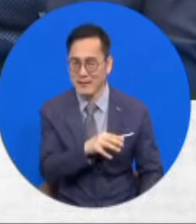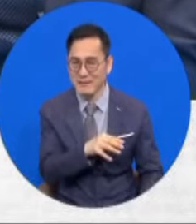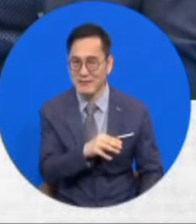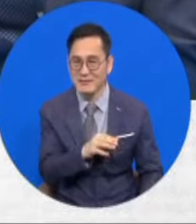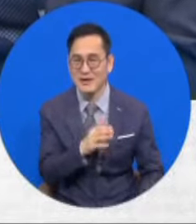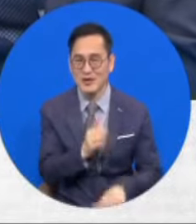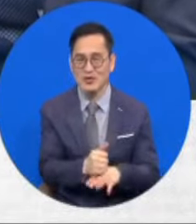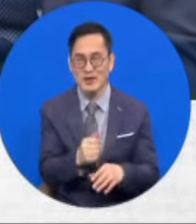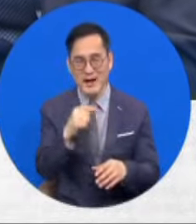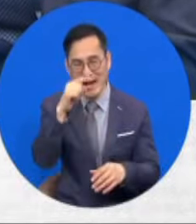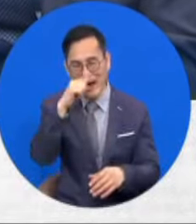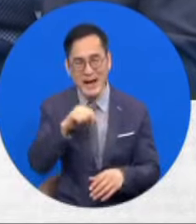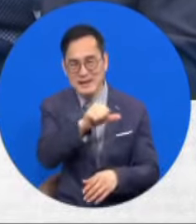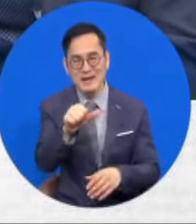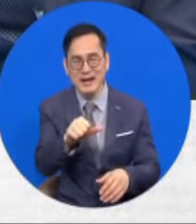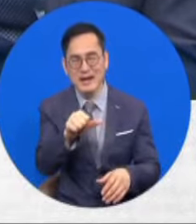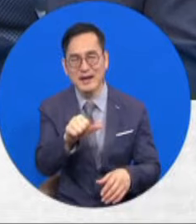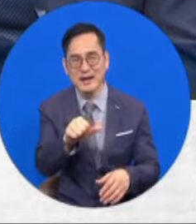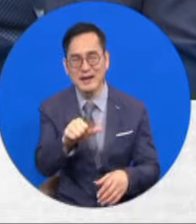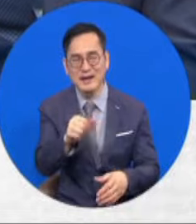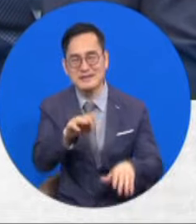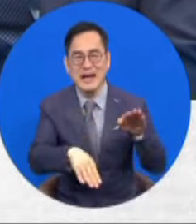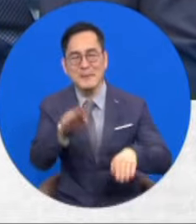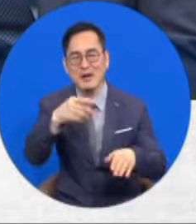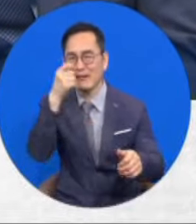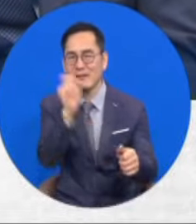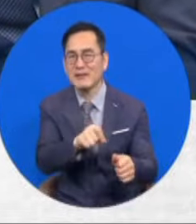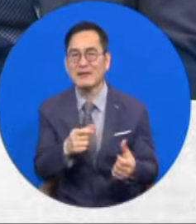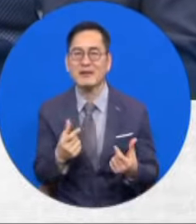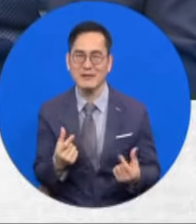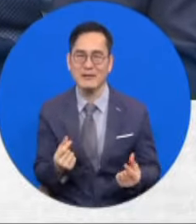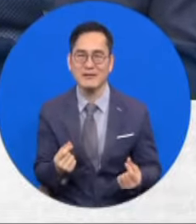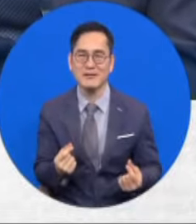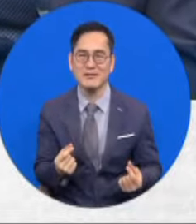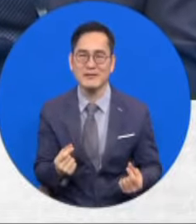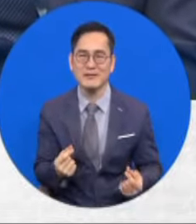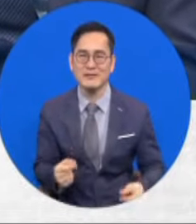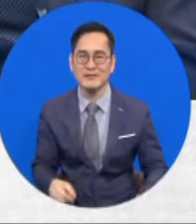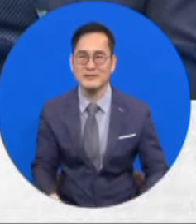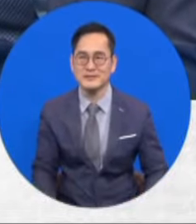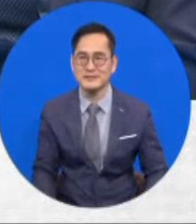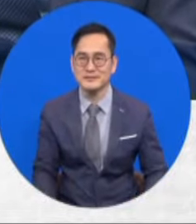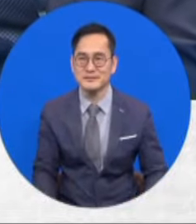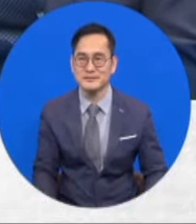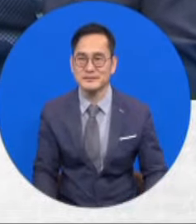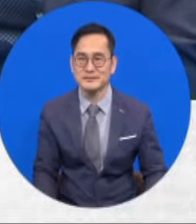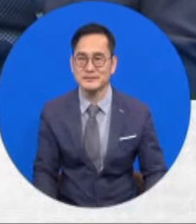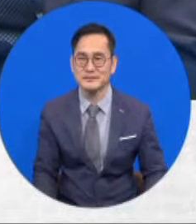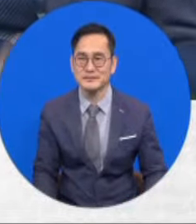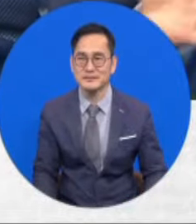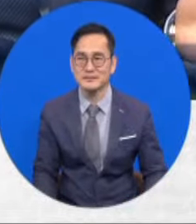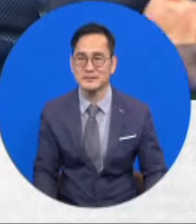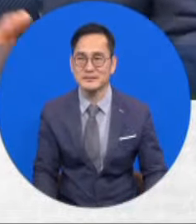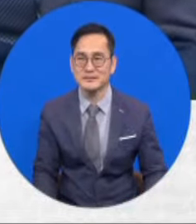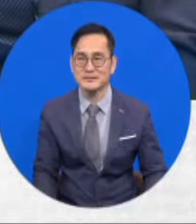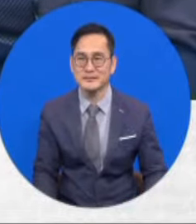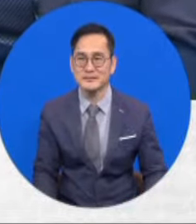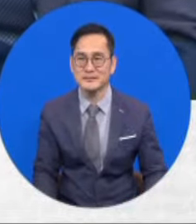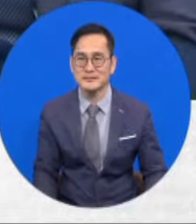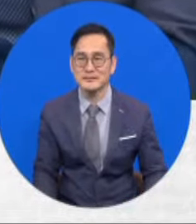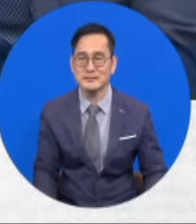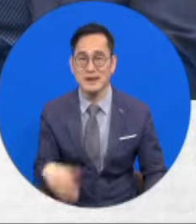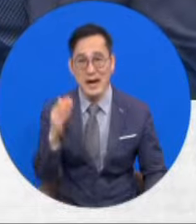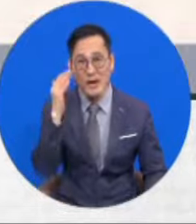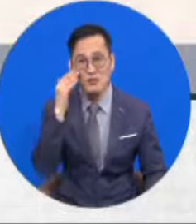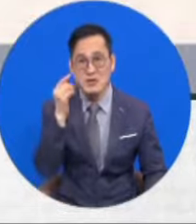굉장히 유럽 사회에서 수용하기 어려운 정도 수준이다. 그래서 한국과 일본의 말하자면 벤탄쿠르를